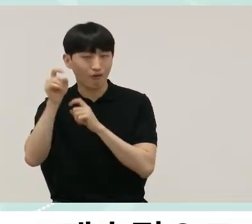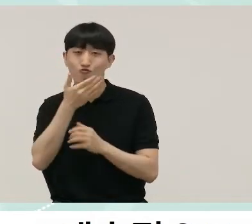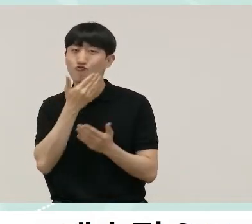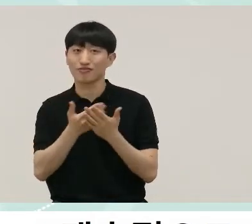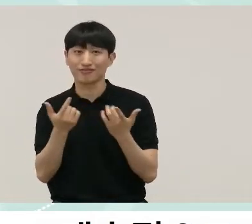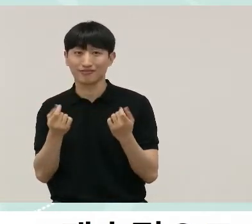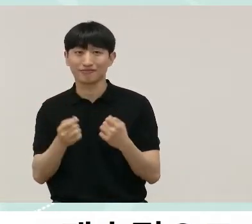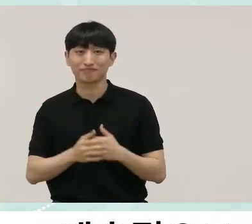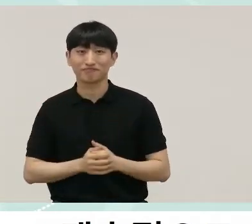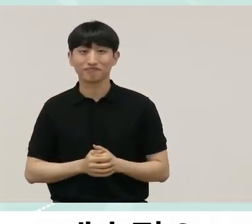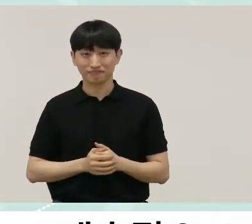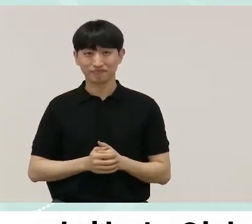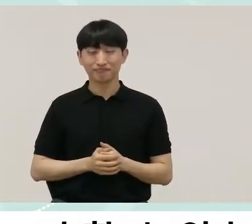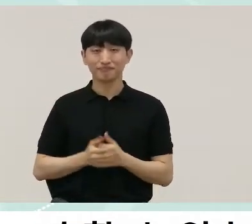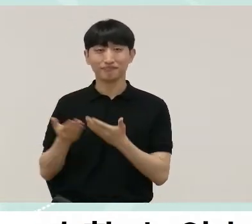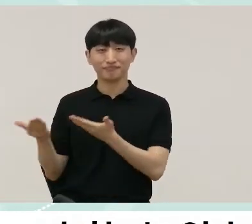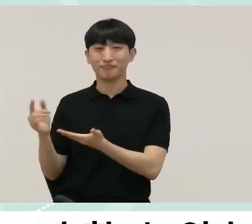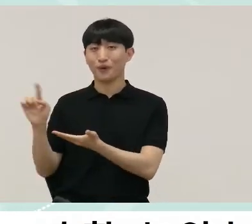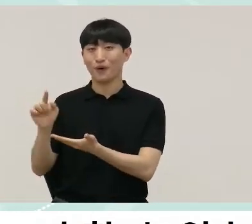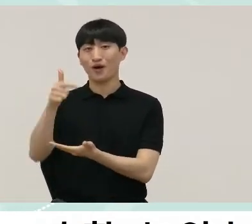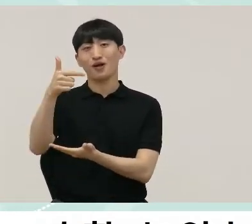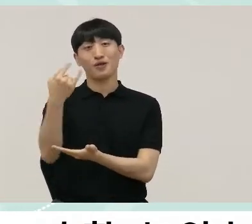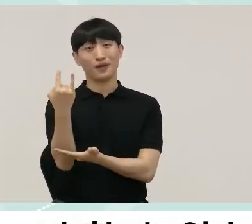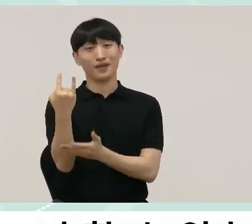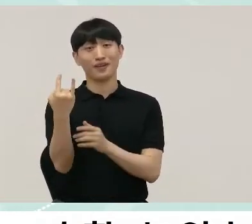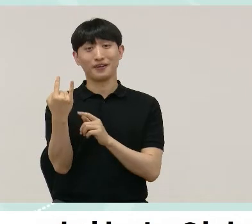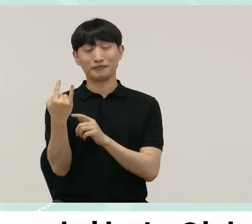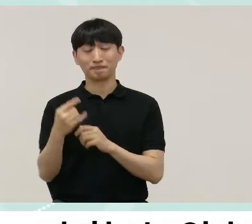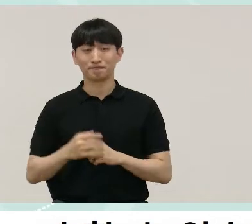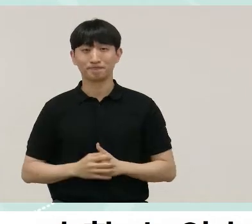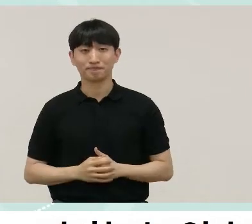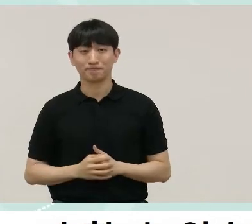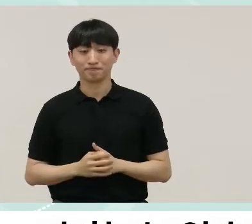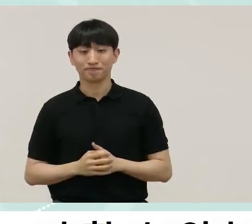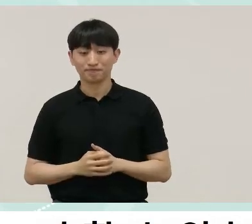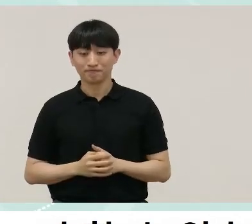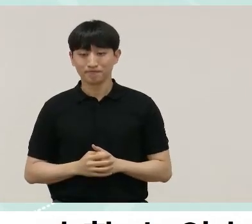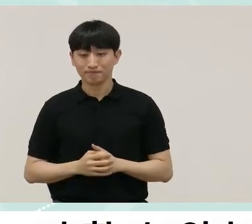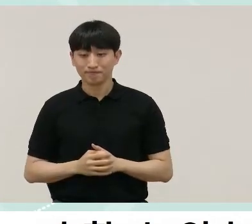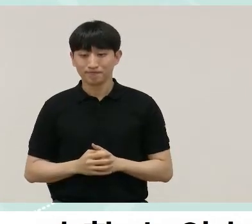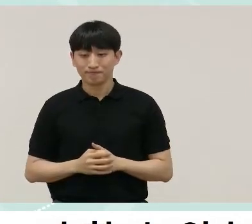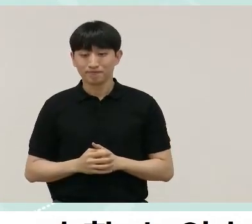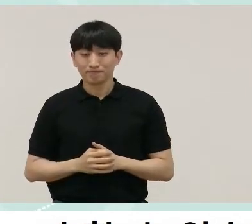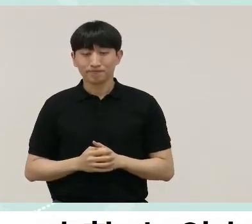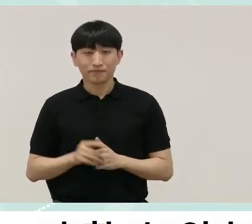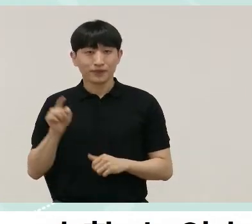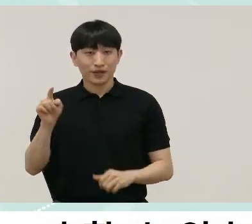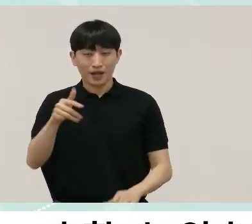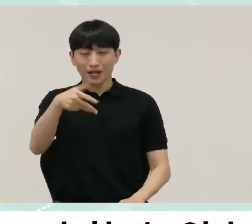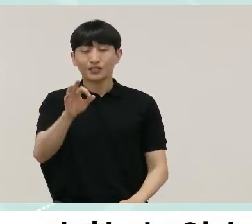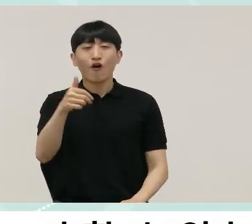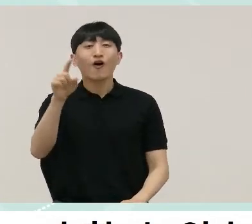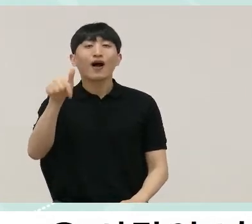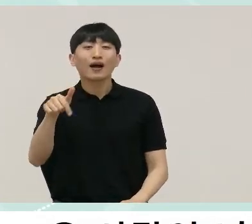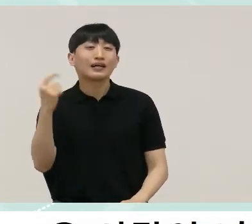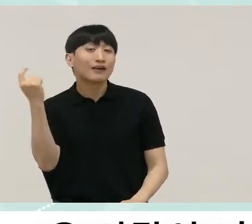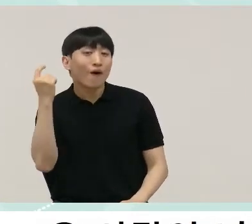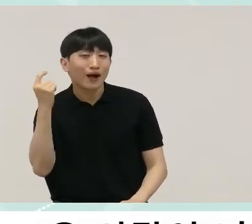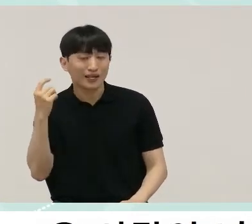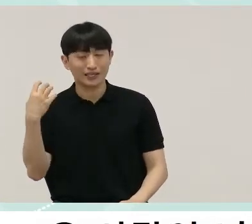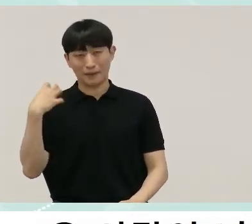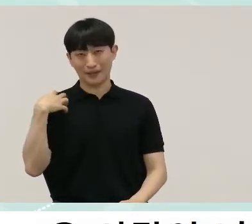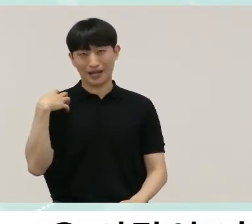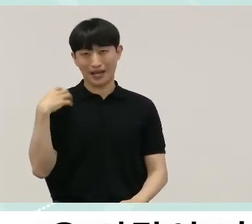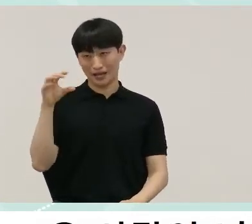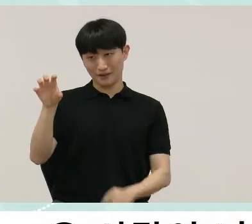이것은 사람의 뇌인데요. 이 부분이 청각에 담당하는 뇌 부위인데 소리의 자극이 들어오지 않으면